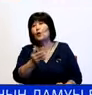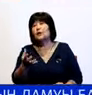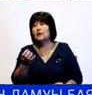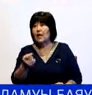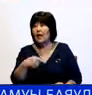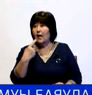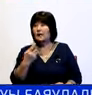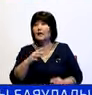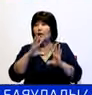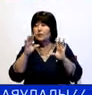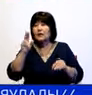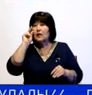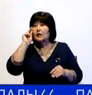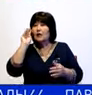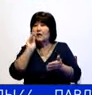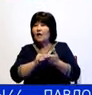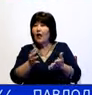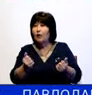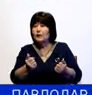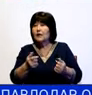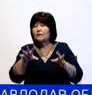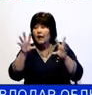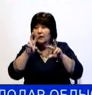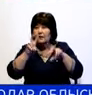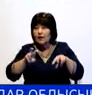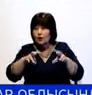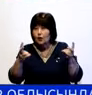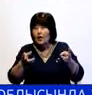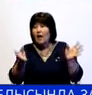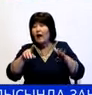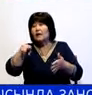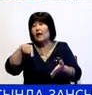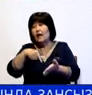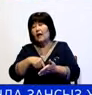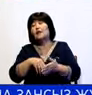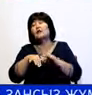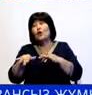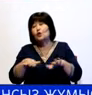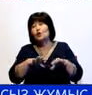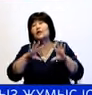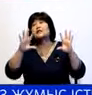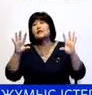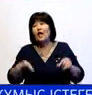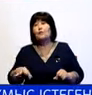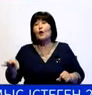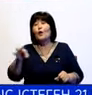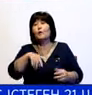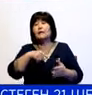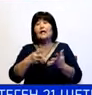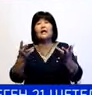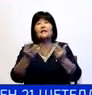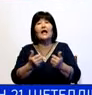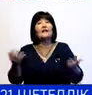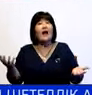отырмын ғой, абсолюттік даталарын алуымыз керек. Яғни пәнаралық зерттеулерді қалған қалаларда да жүргізіп, жалпы оғыз қалаларының санын